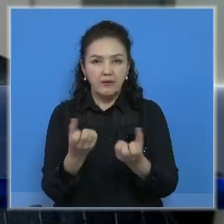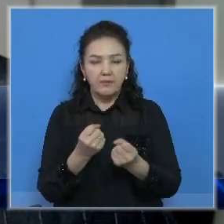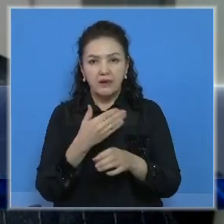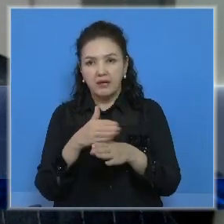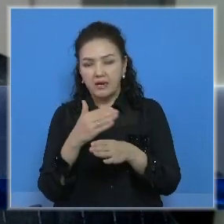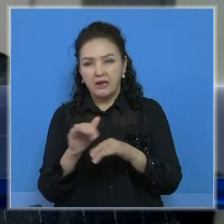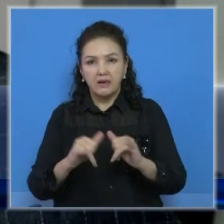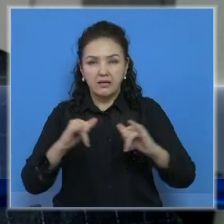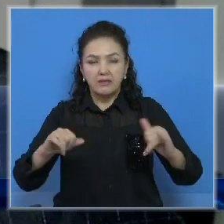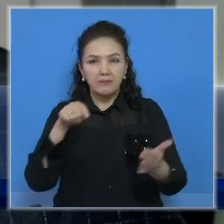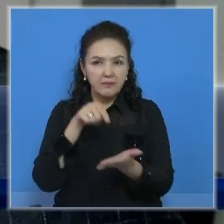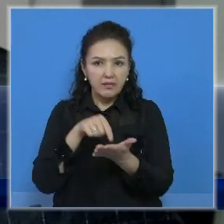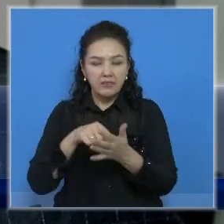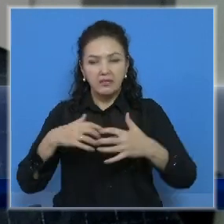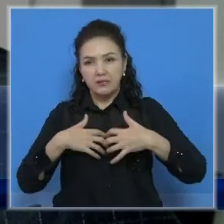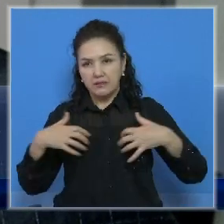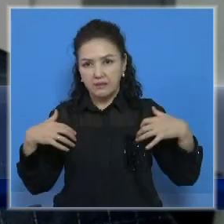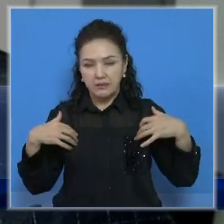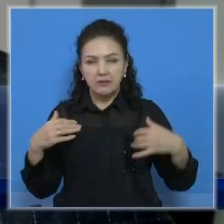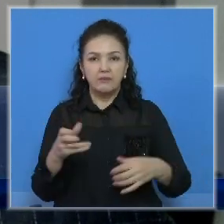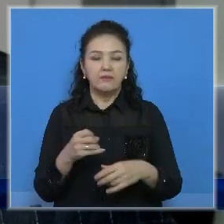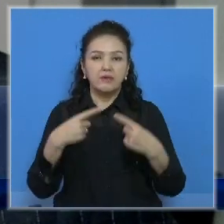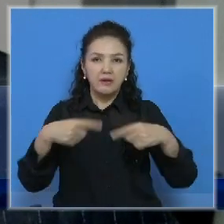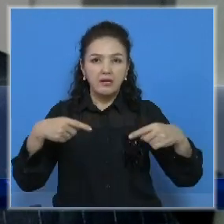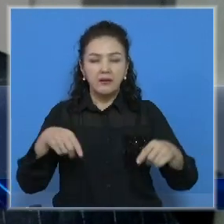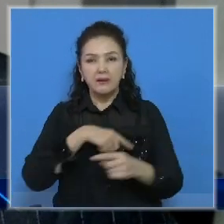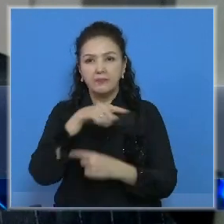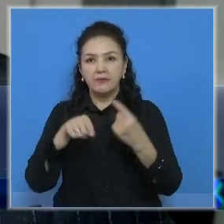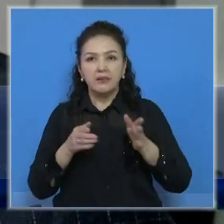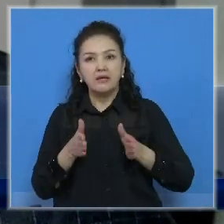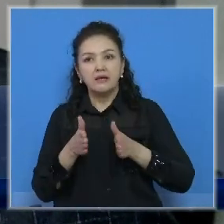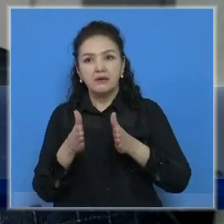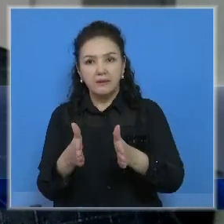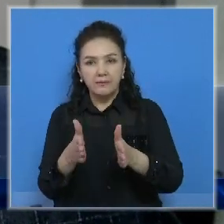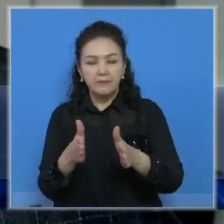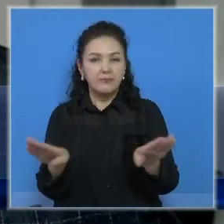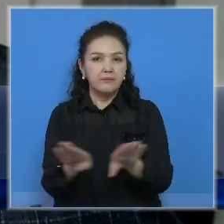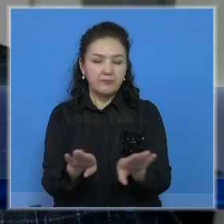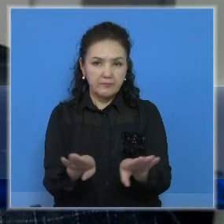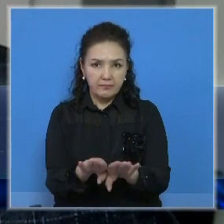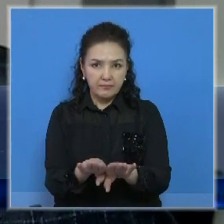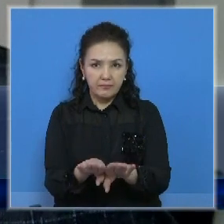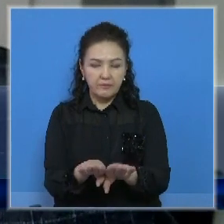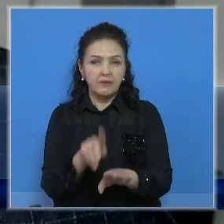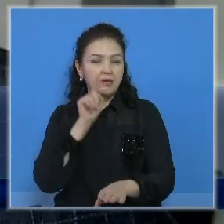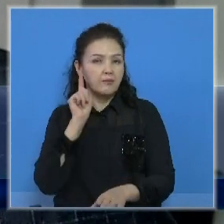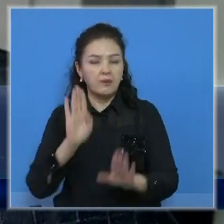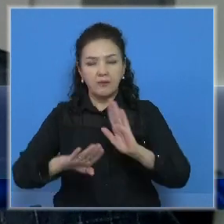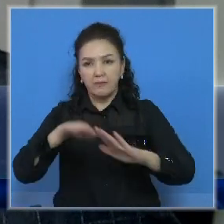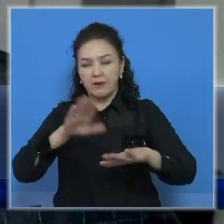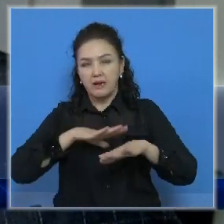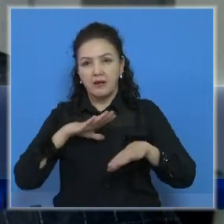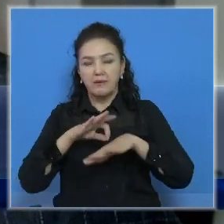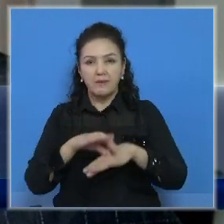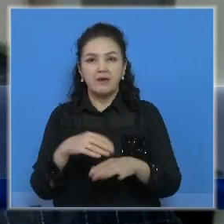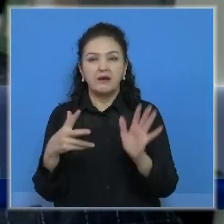гранты на развитие птицеводства, животноводства, полиграфии и других бизнес-направлений. Также на молодежную практику было направлено